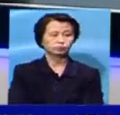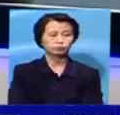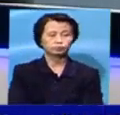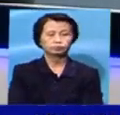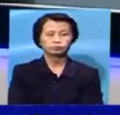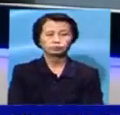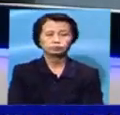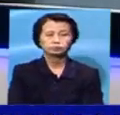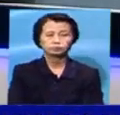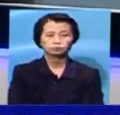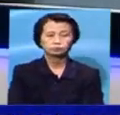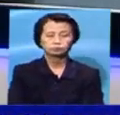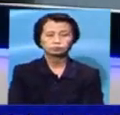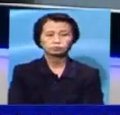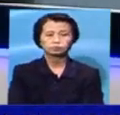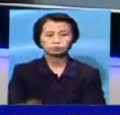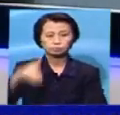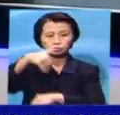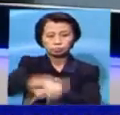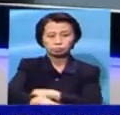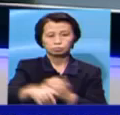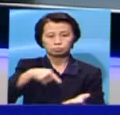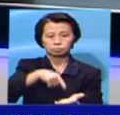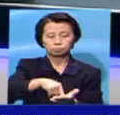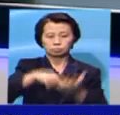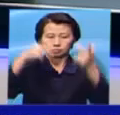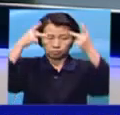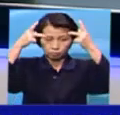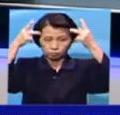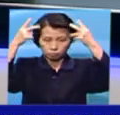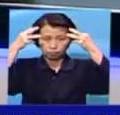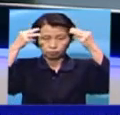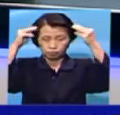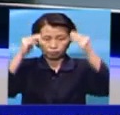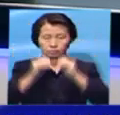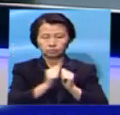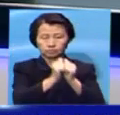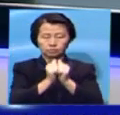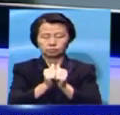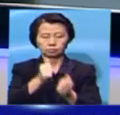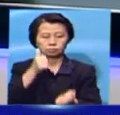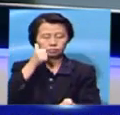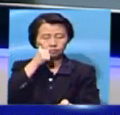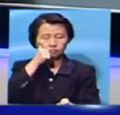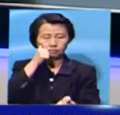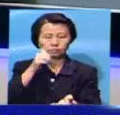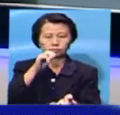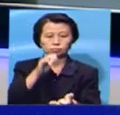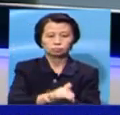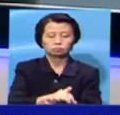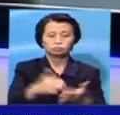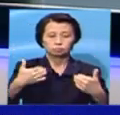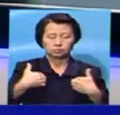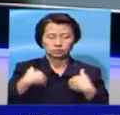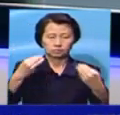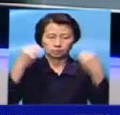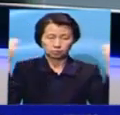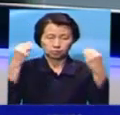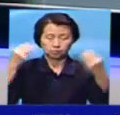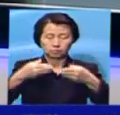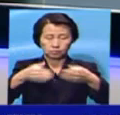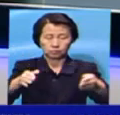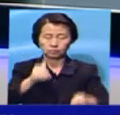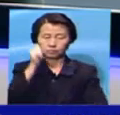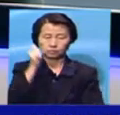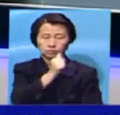kes baik saudara malam ini Perdana Menteri Datuk Seri Najib Tun Razak bersama isteri Datin seri rosm mansor mengadakan Majlis berbuka